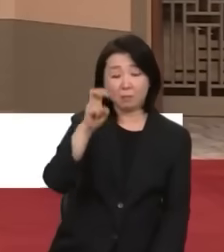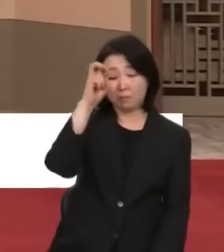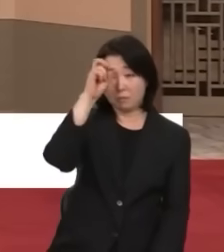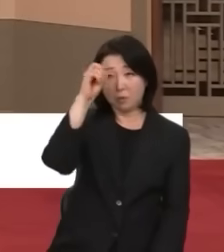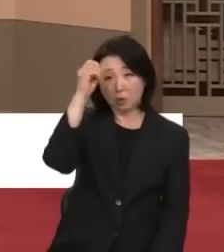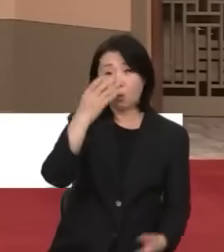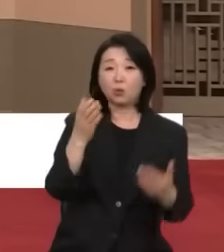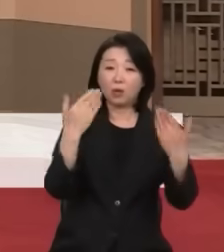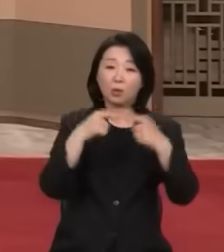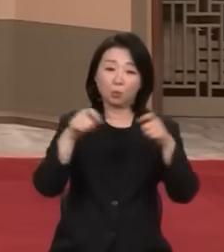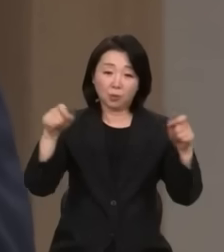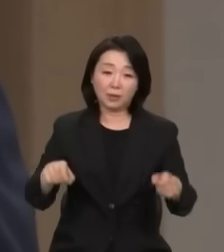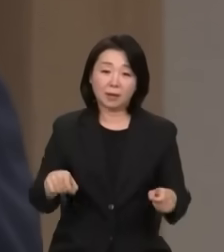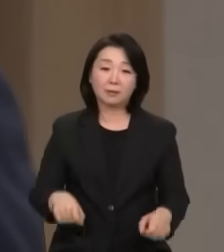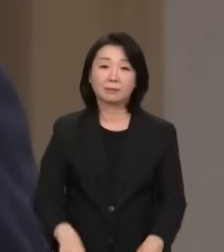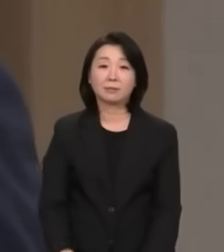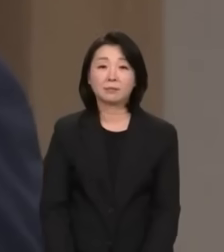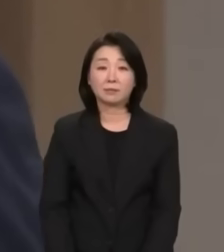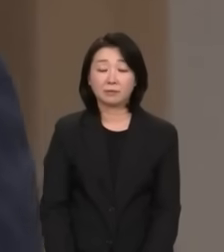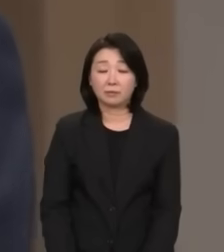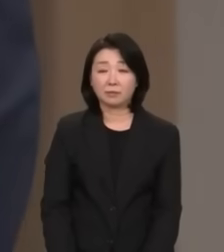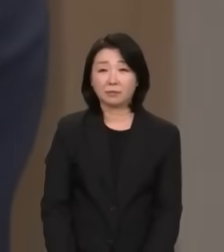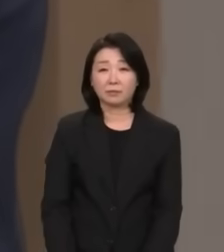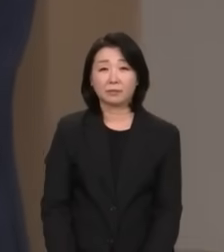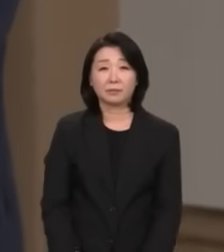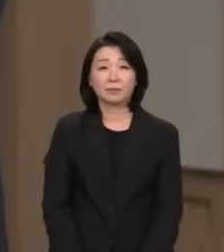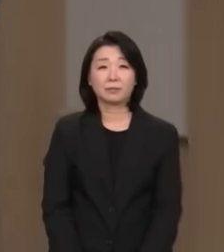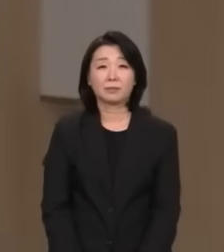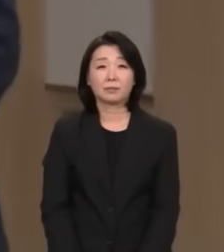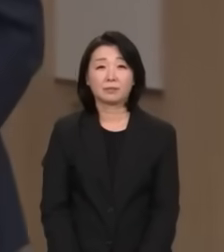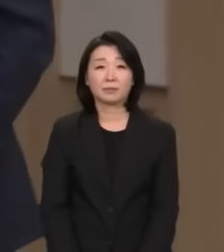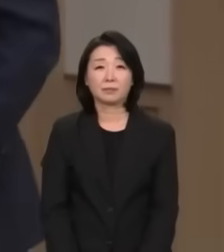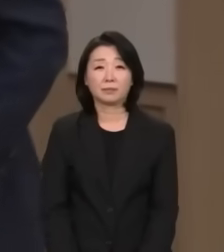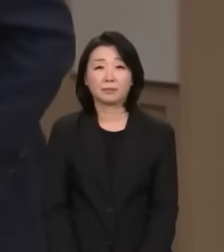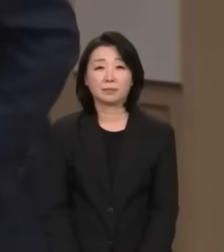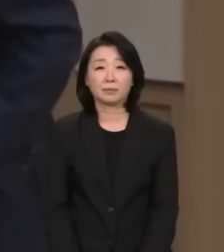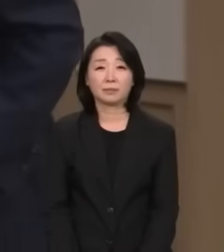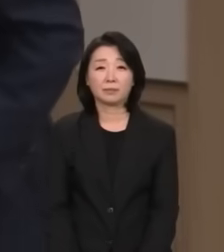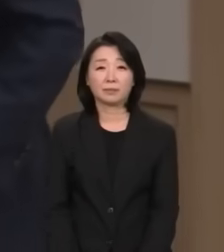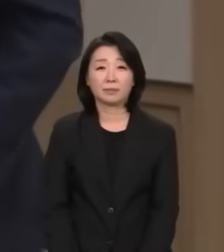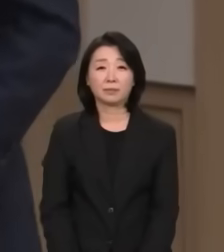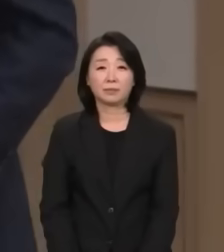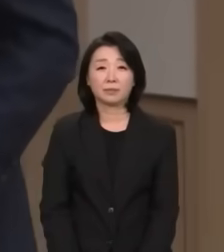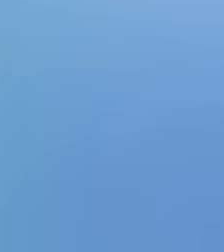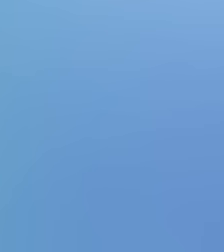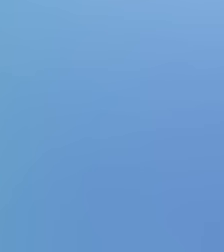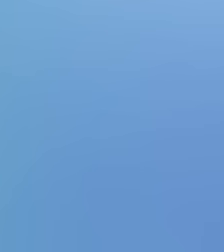동기동창으로 잘 알려져 있습니다. 중국 베이징에서 JTBC 이도성입니다.